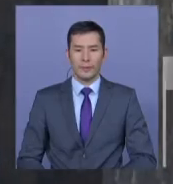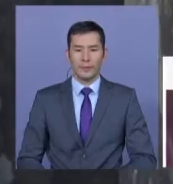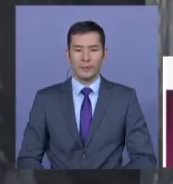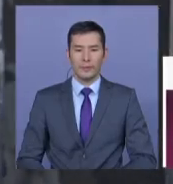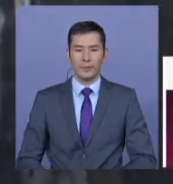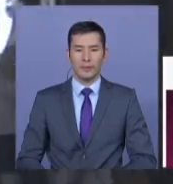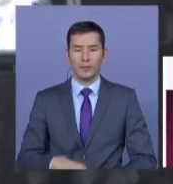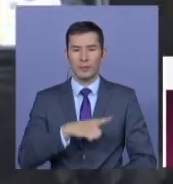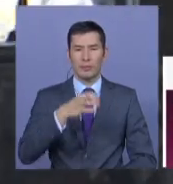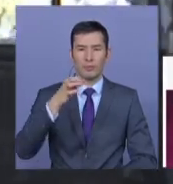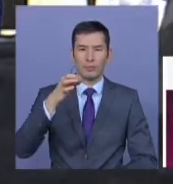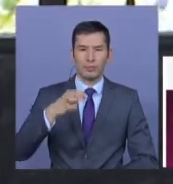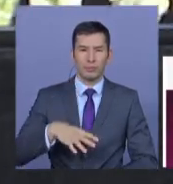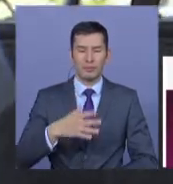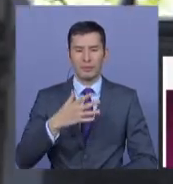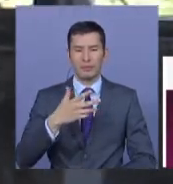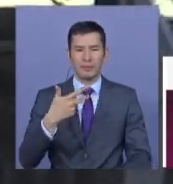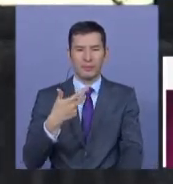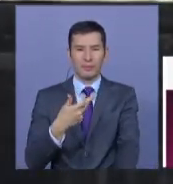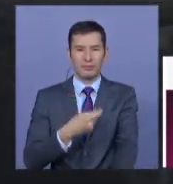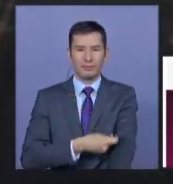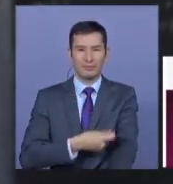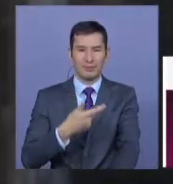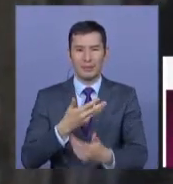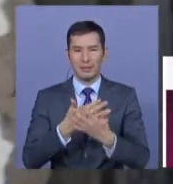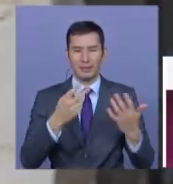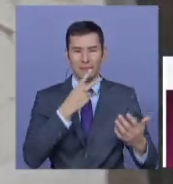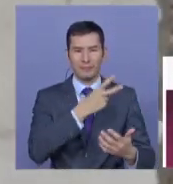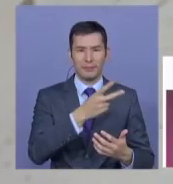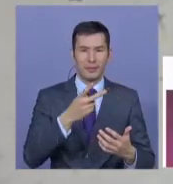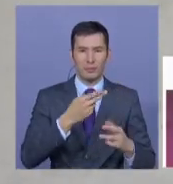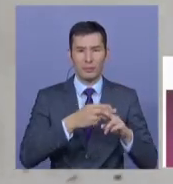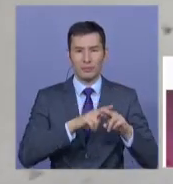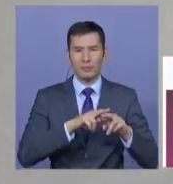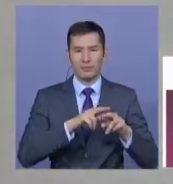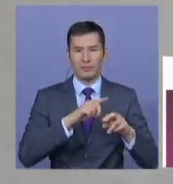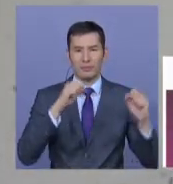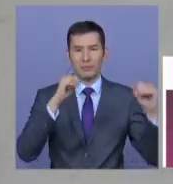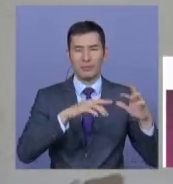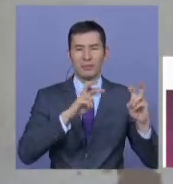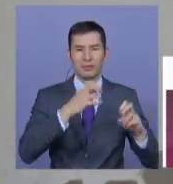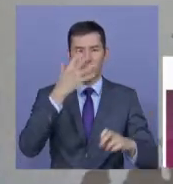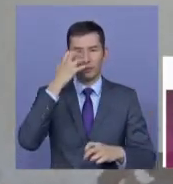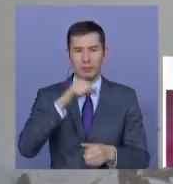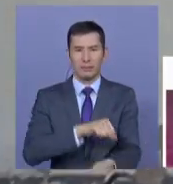Шашылып жатқан бөтелкелер мен қанға бойылған инелерді көріп, бұл жердің ішкіштері мен нашақорлардың ордасына айналғанын аңғаруға болады.